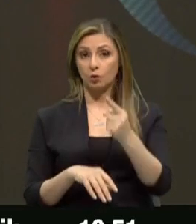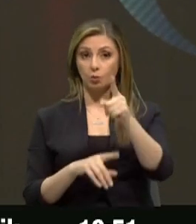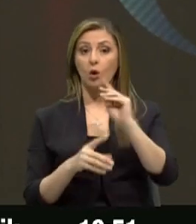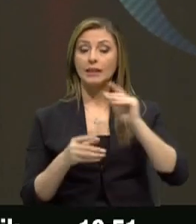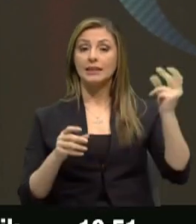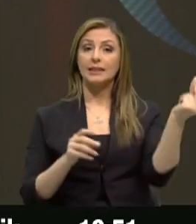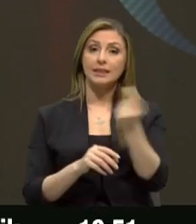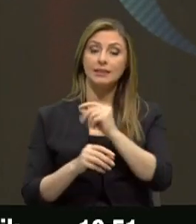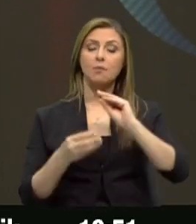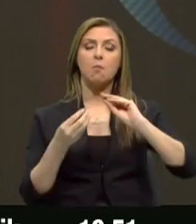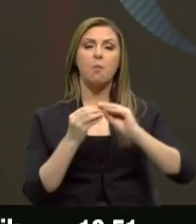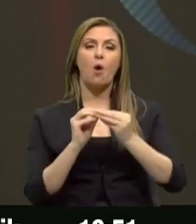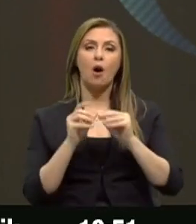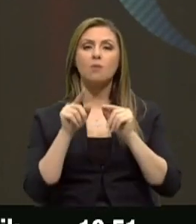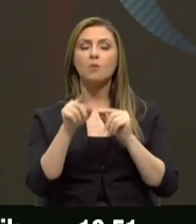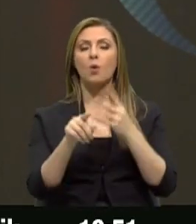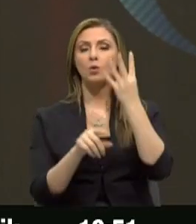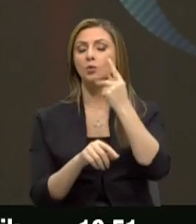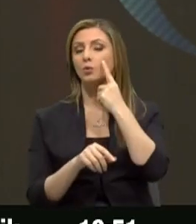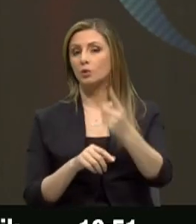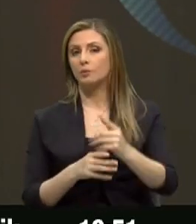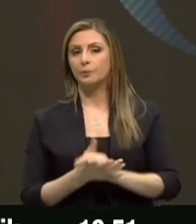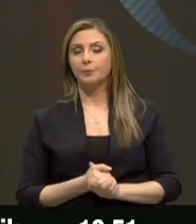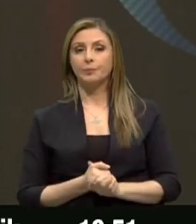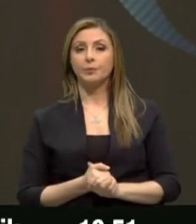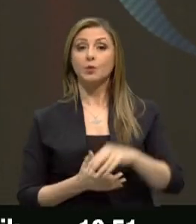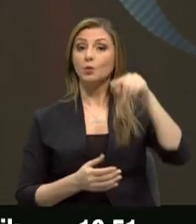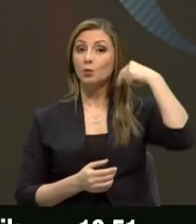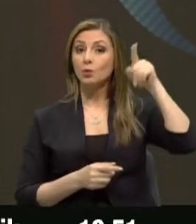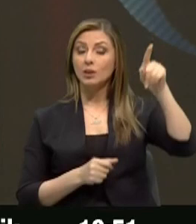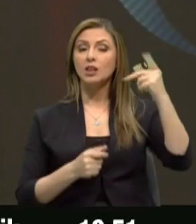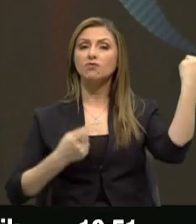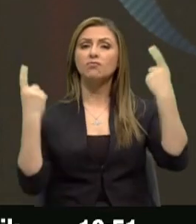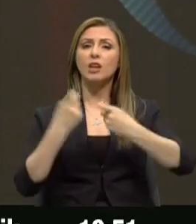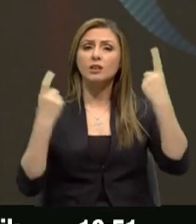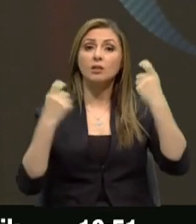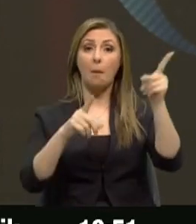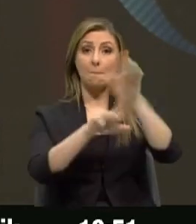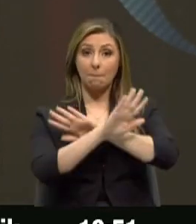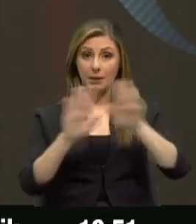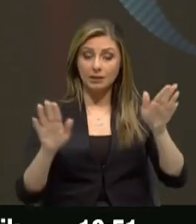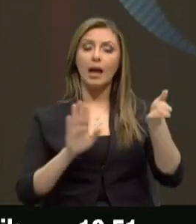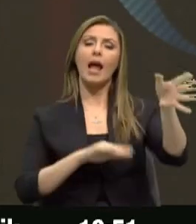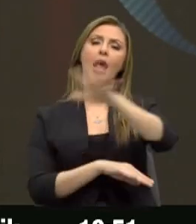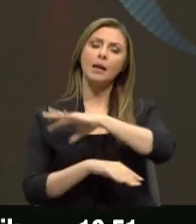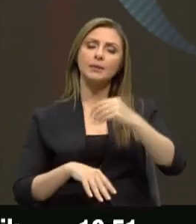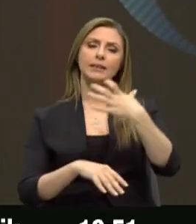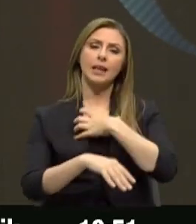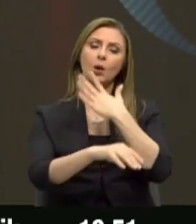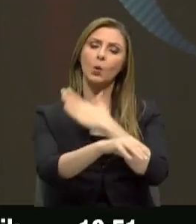sorununun istismara açık bir zaaf haline dönüştüğünü anlattı. Suriye'deki iç çatışma ortamı biter bitmez hepsinin